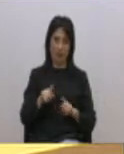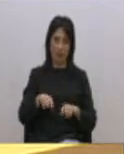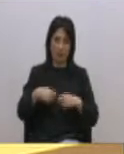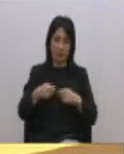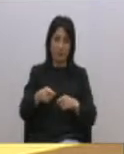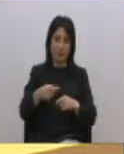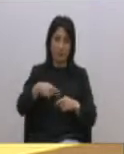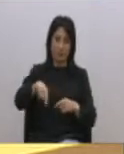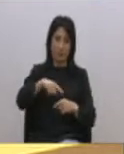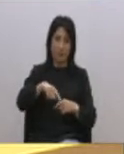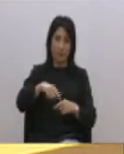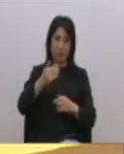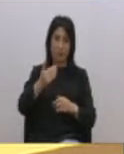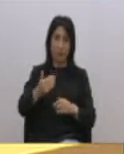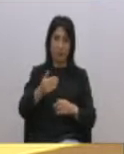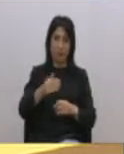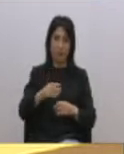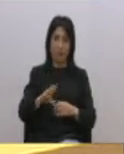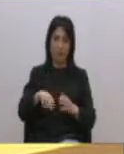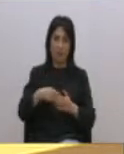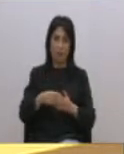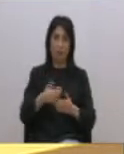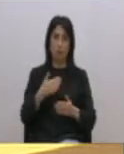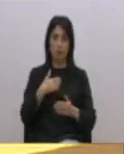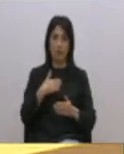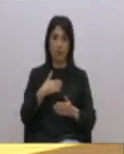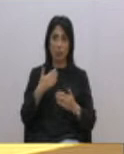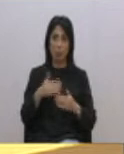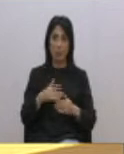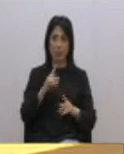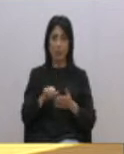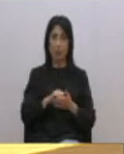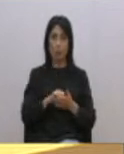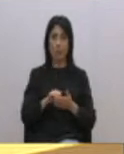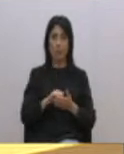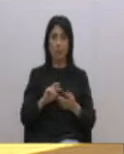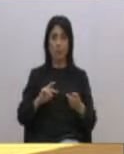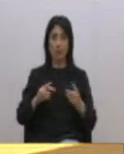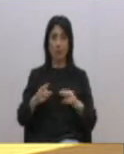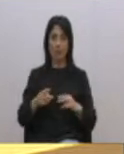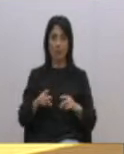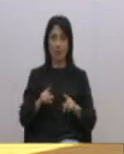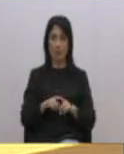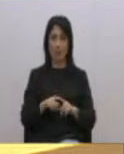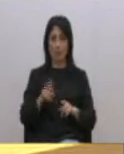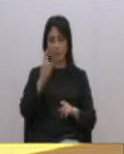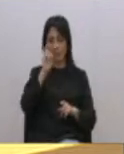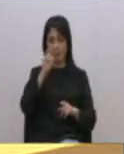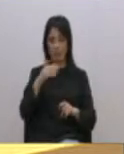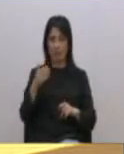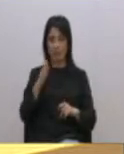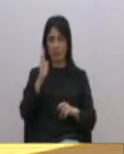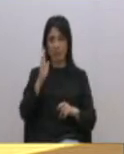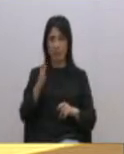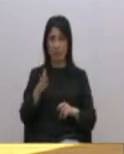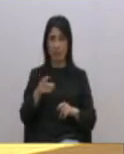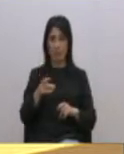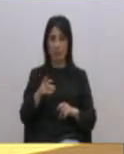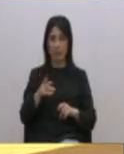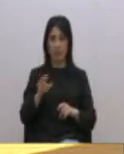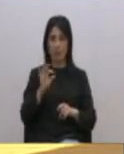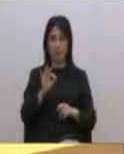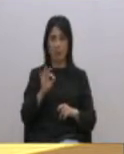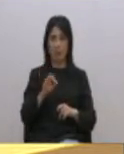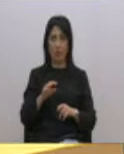დელეგირებულ სუბიექტის მიერ ანაზღაურებადი, ჩვენს უკვე სასესიო წარმოდგენილ სრული არის და ასევე სახელმწიფოს მხრიდან იქნება